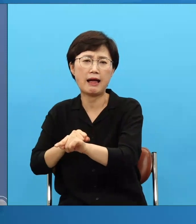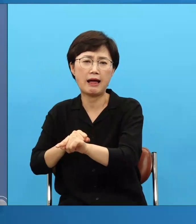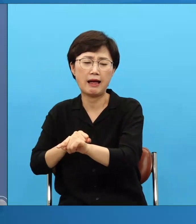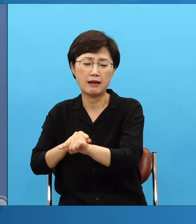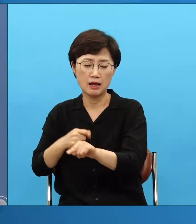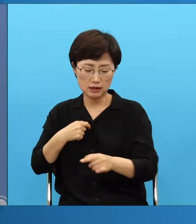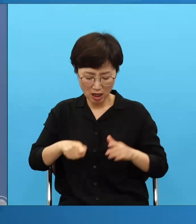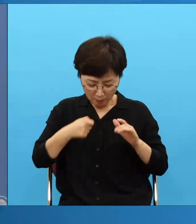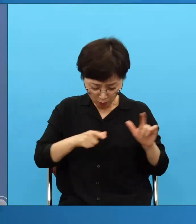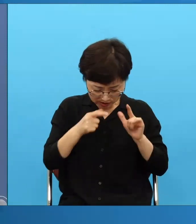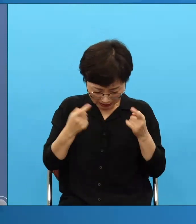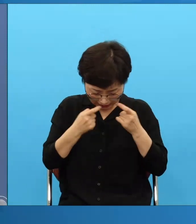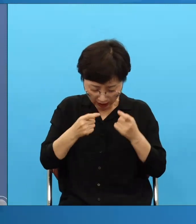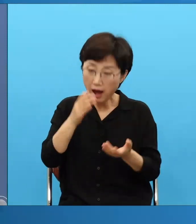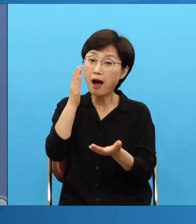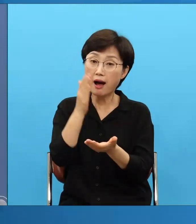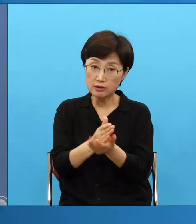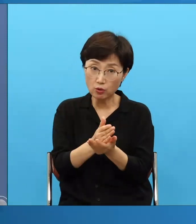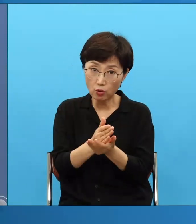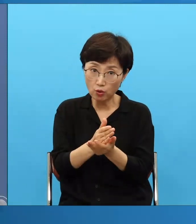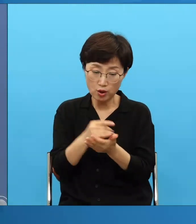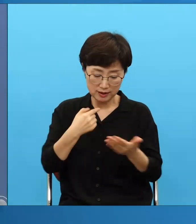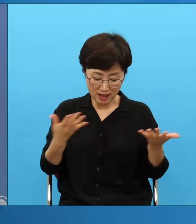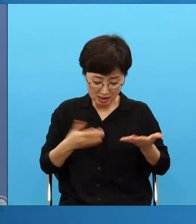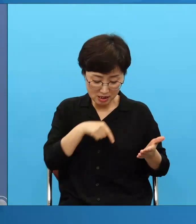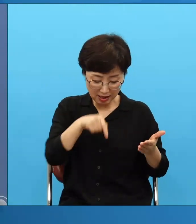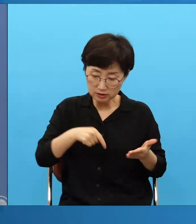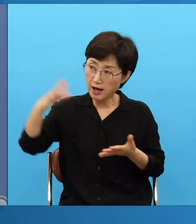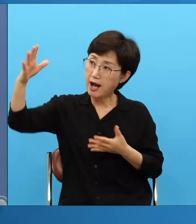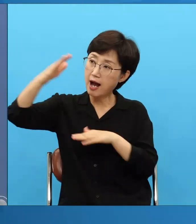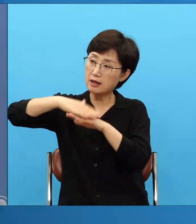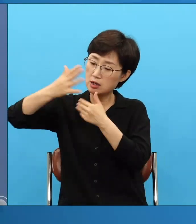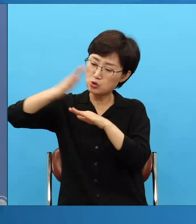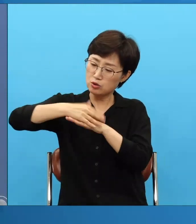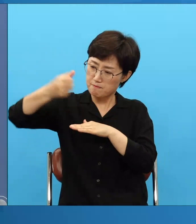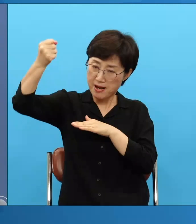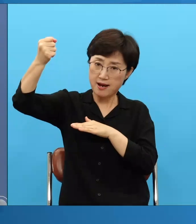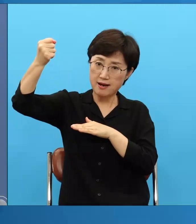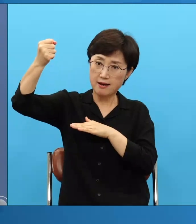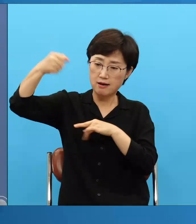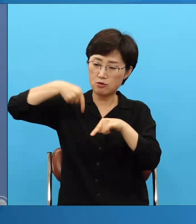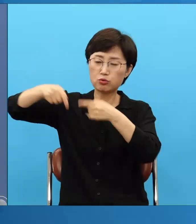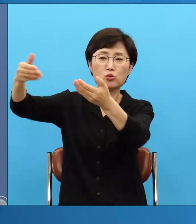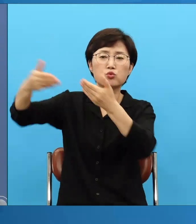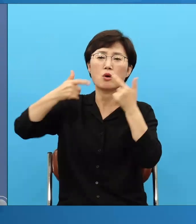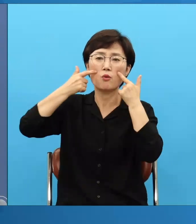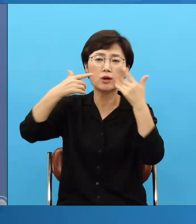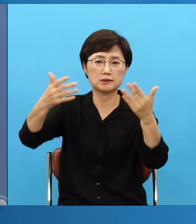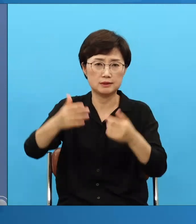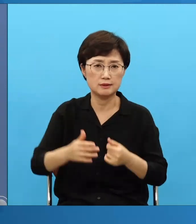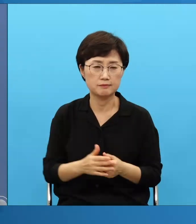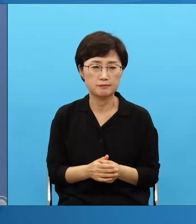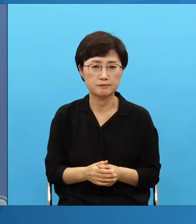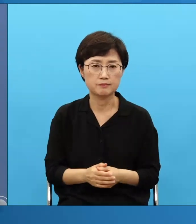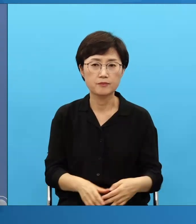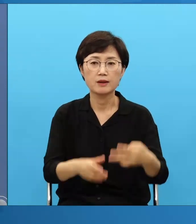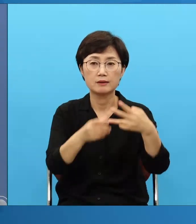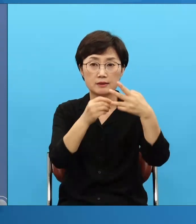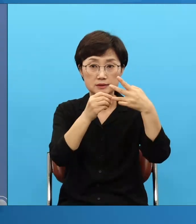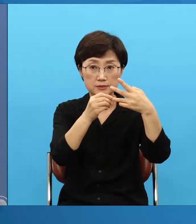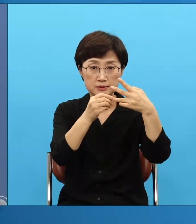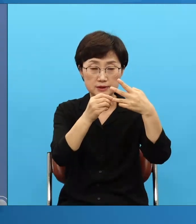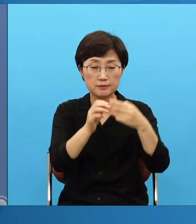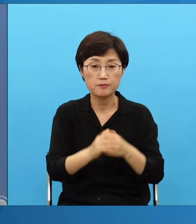are you trying to run your 이걸 business? 붙잡고 No, 가야 됩니다. God will use it. He's bound to use your business. 절대 is what it 놓치면 안 works. 돼요. Do not lose hold of this. 세 번째입니다. The third